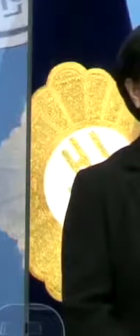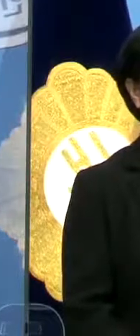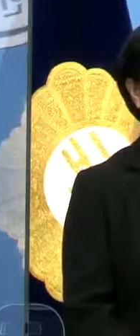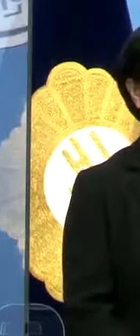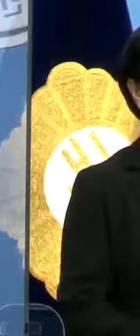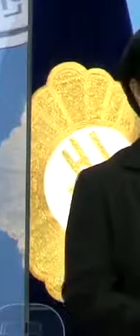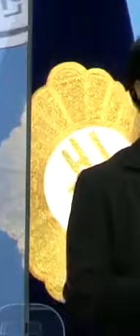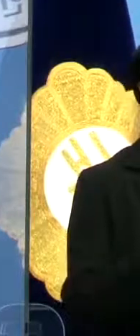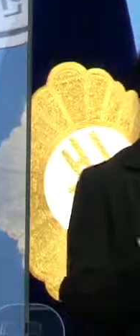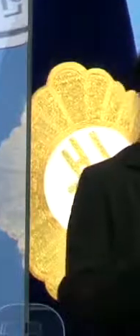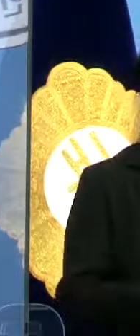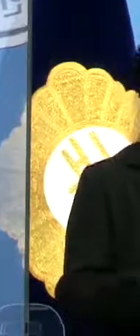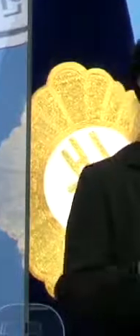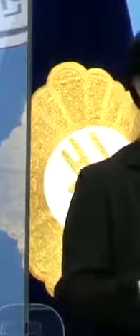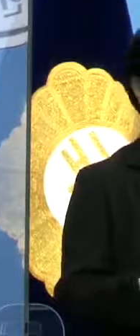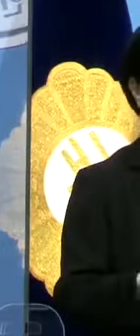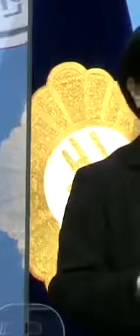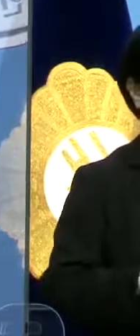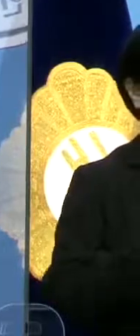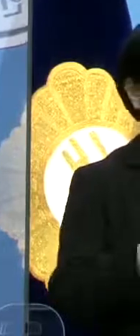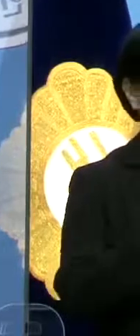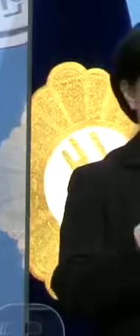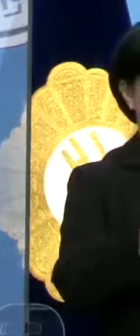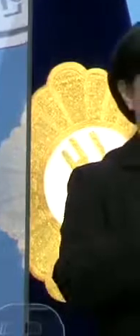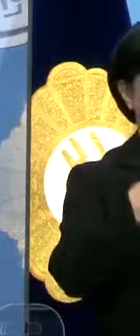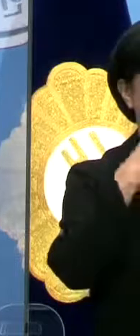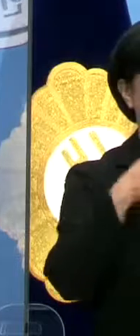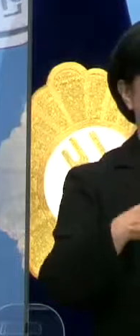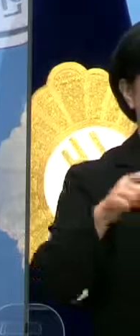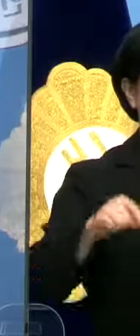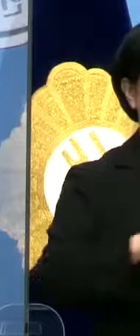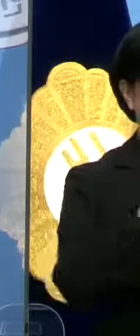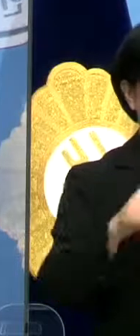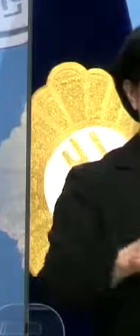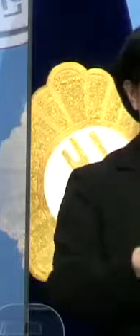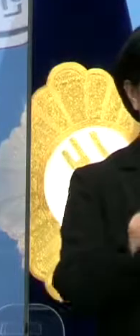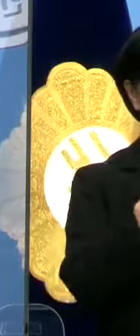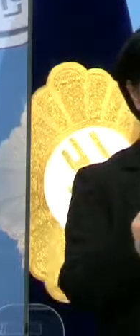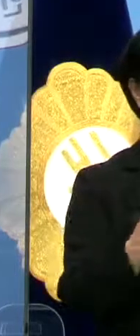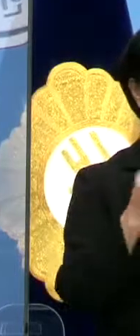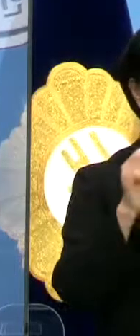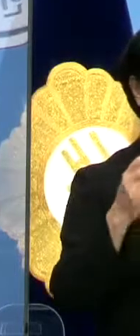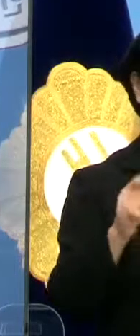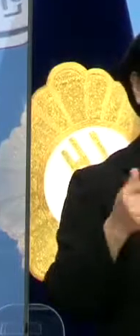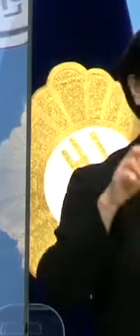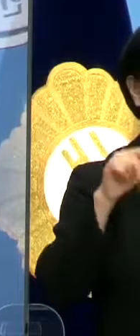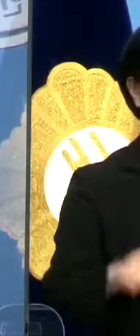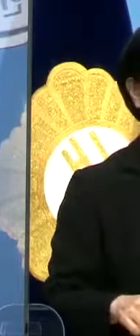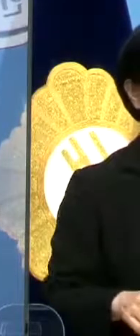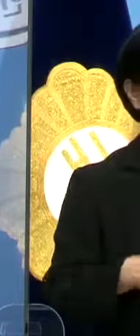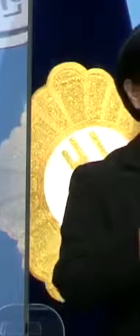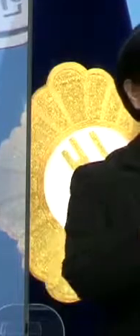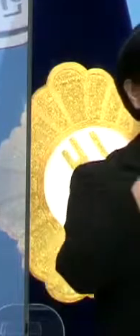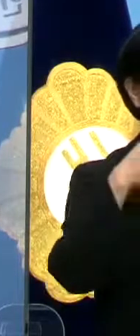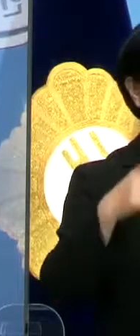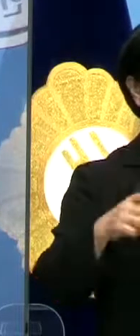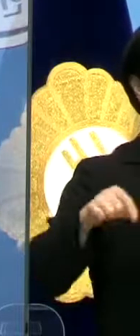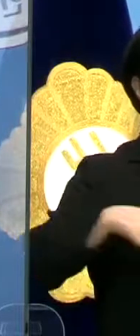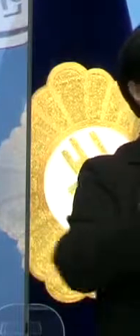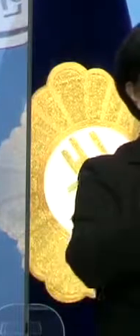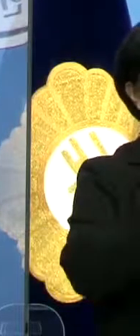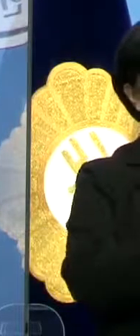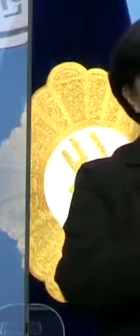네 안녕하세요 정의당 마프 그 지역위원장 우 연주입니다 어마 폭우도 여러가지 문제가 많은데요 먼저